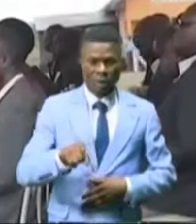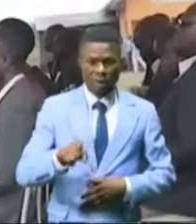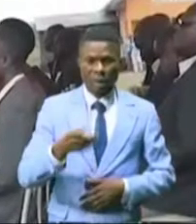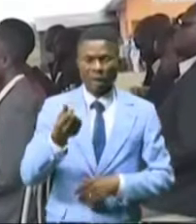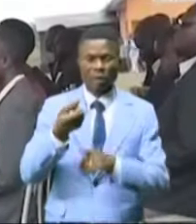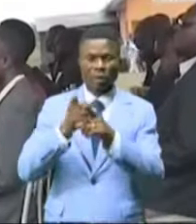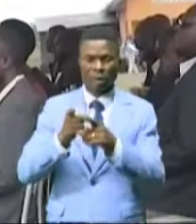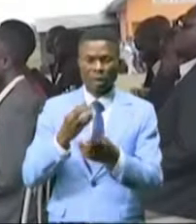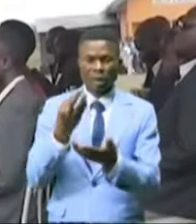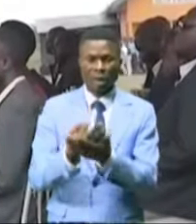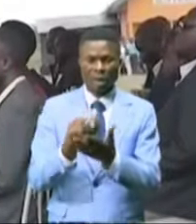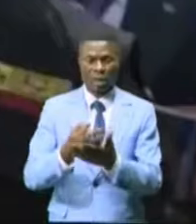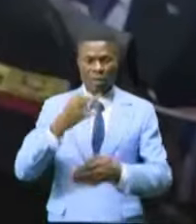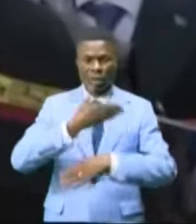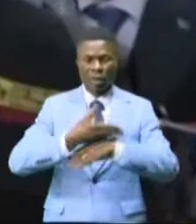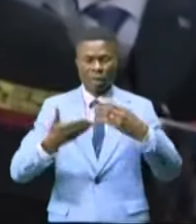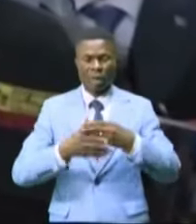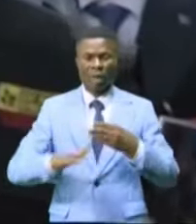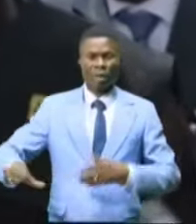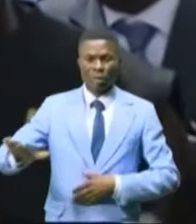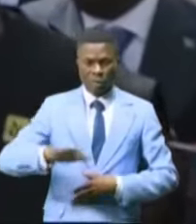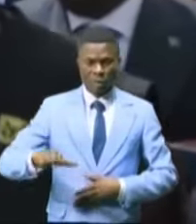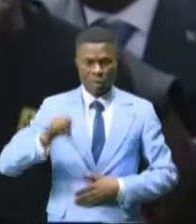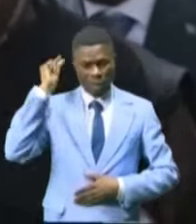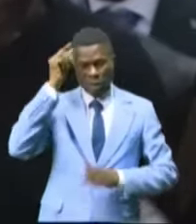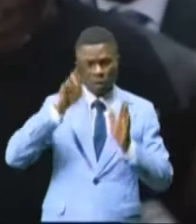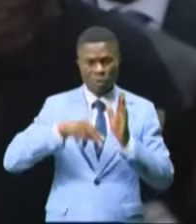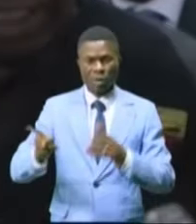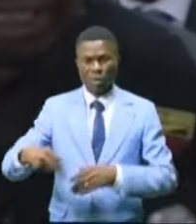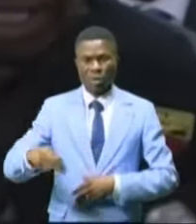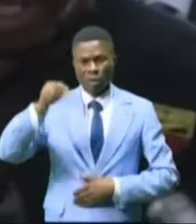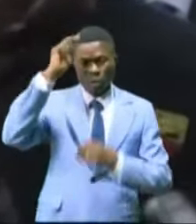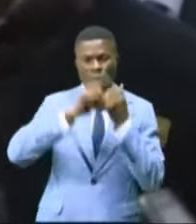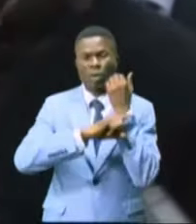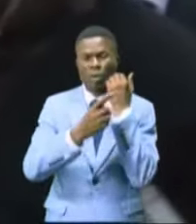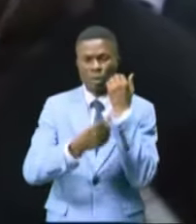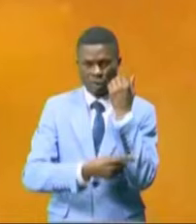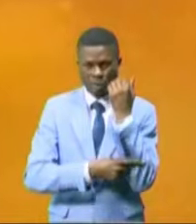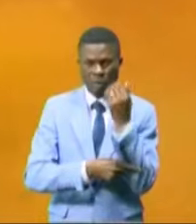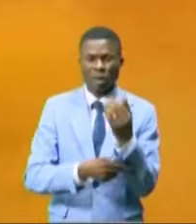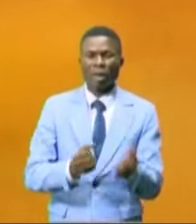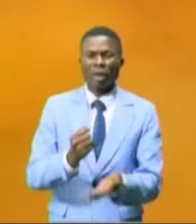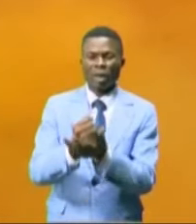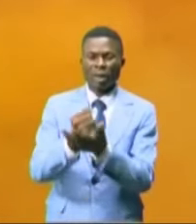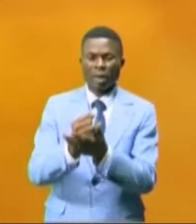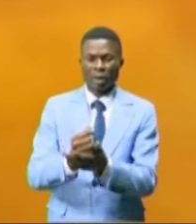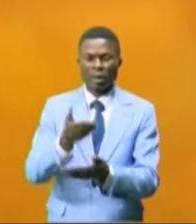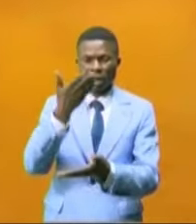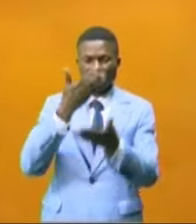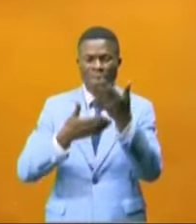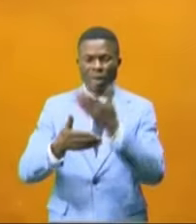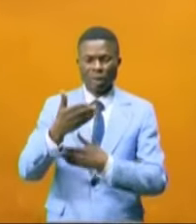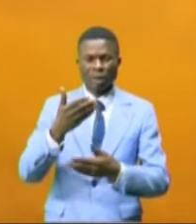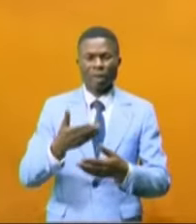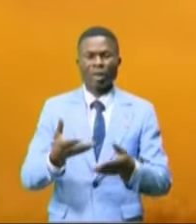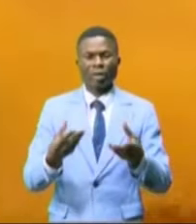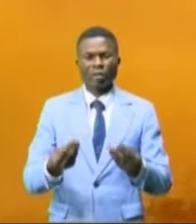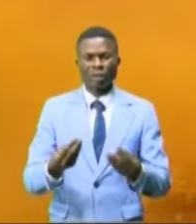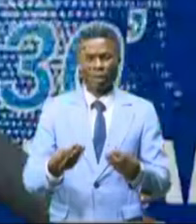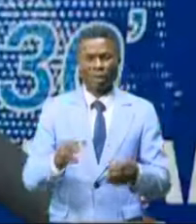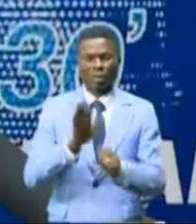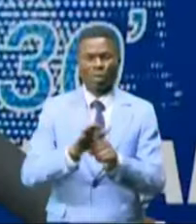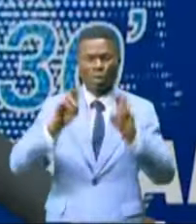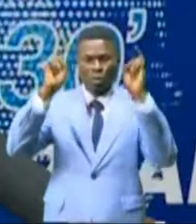financée par le Fonds d'investissement de la République et le gouvernement provincial du Nord Kivu, facilitera les échanges avec plusieurs autres villes du